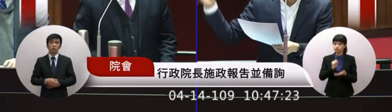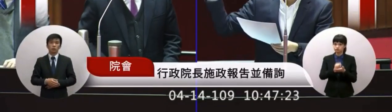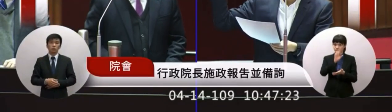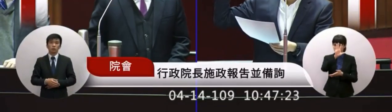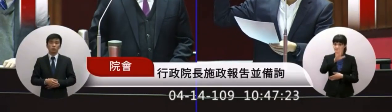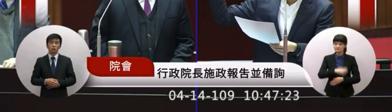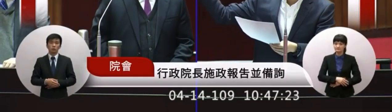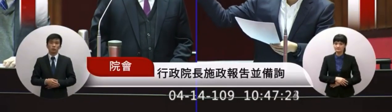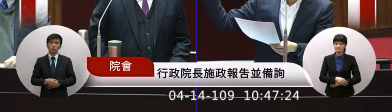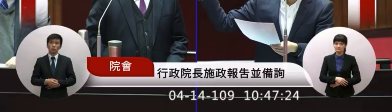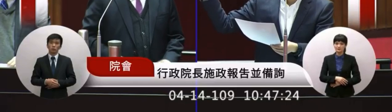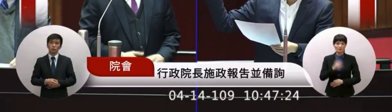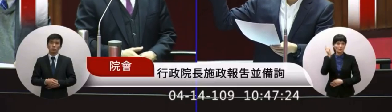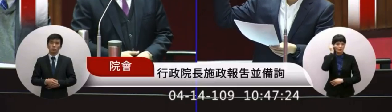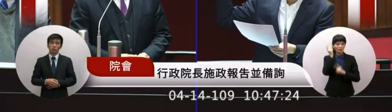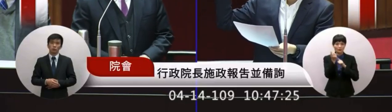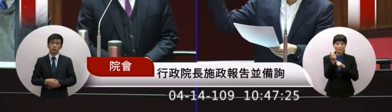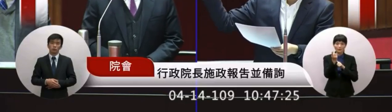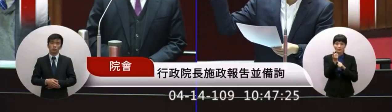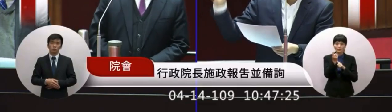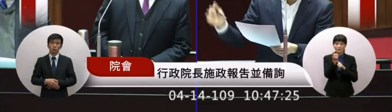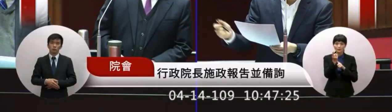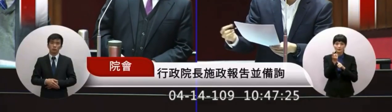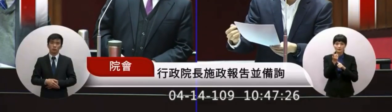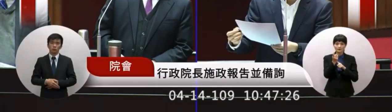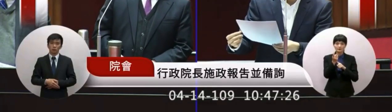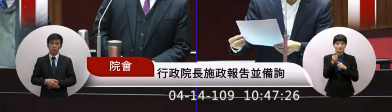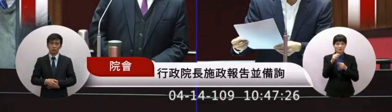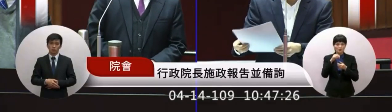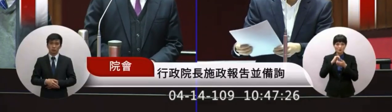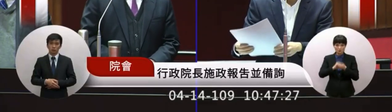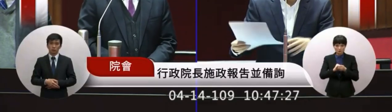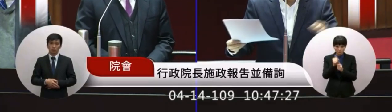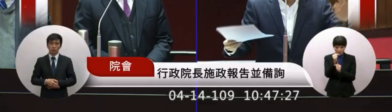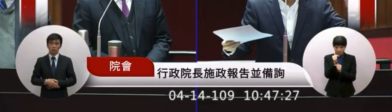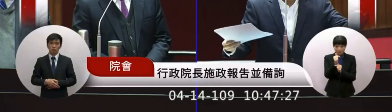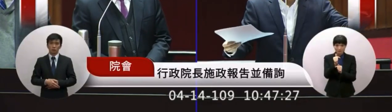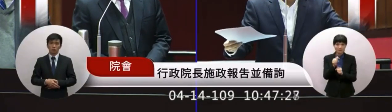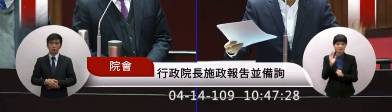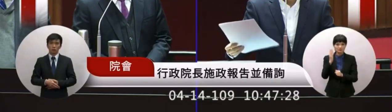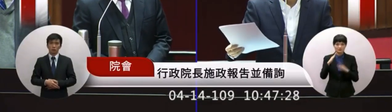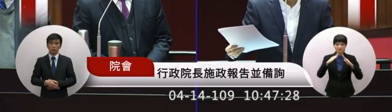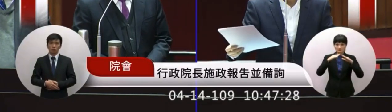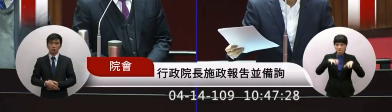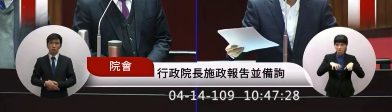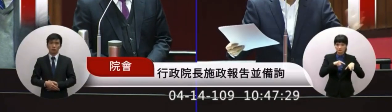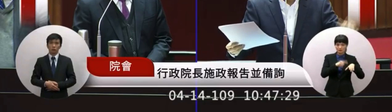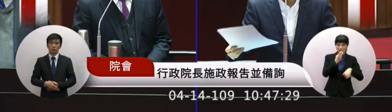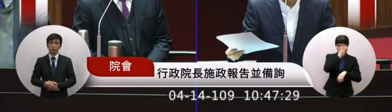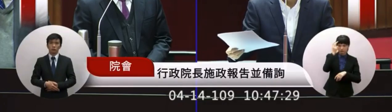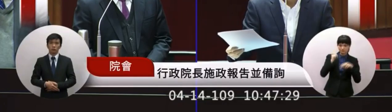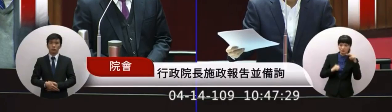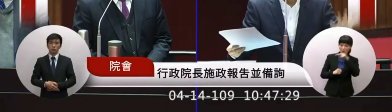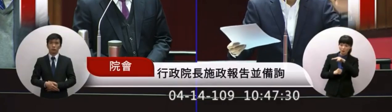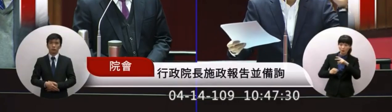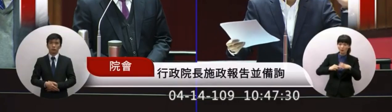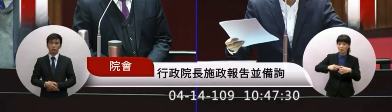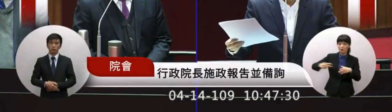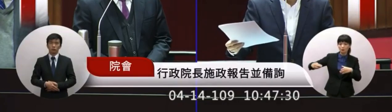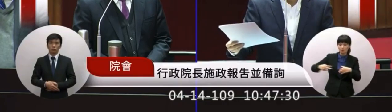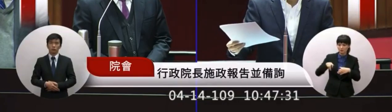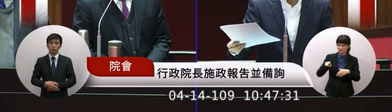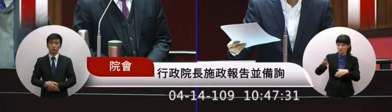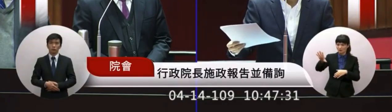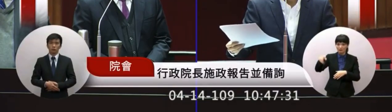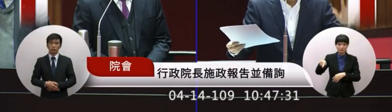下哈，我们虽然有手机定位，但是他的邻居发现他在家里面啊，在游泳池啦。看得到他啦，在健身